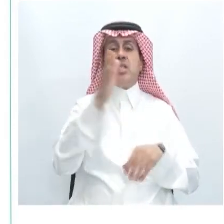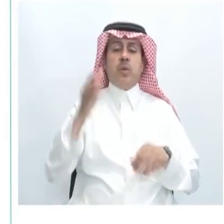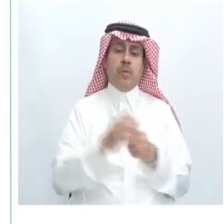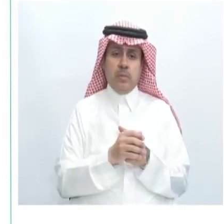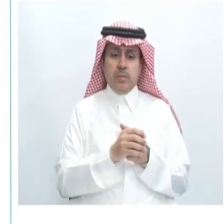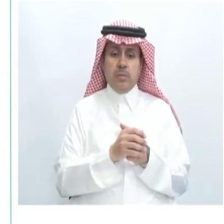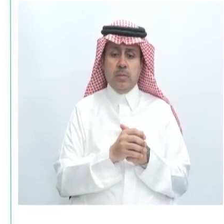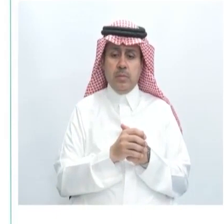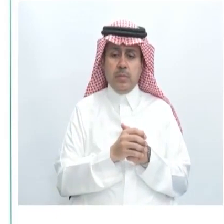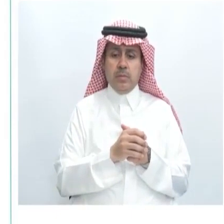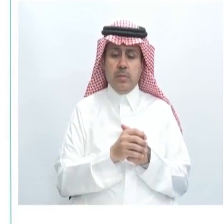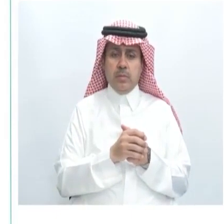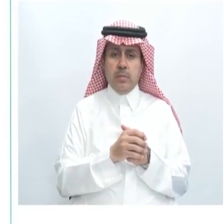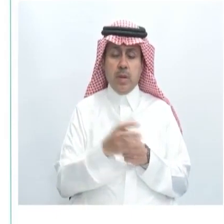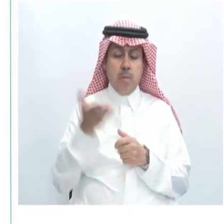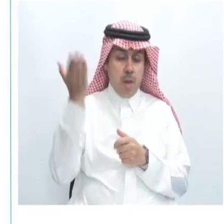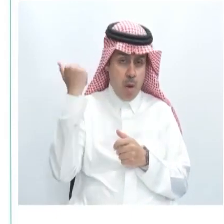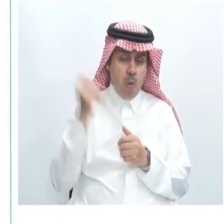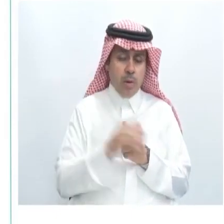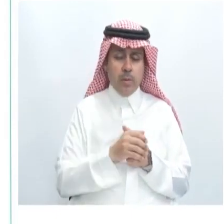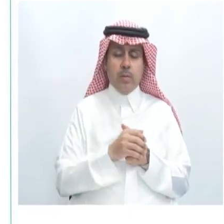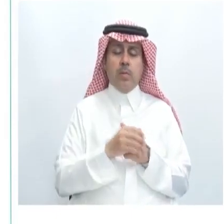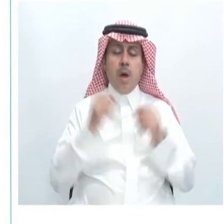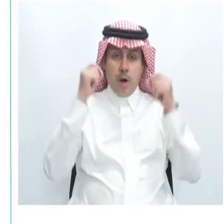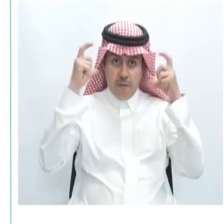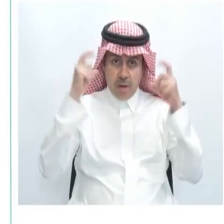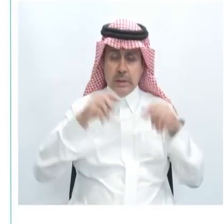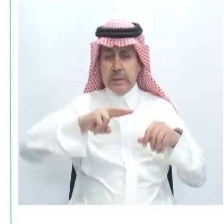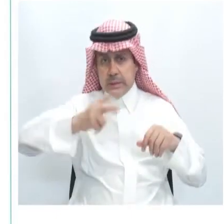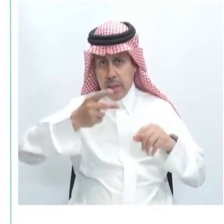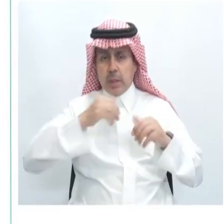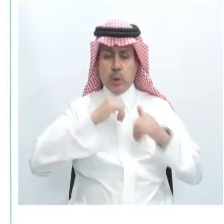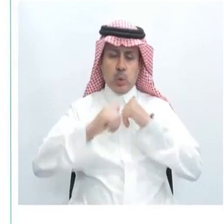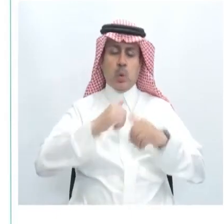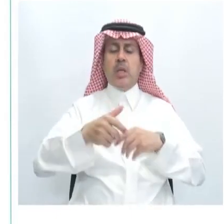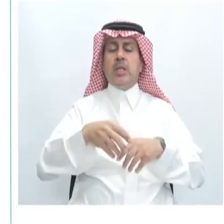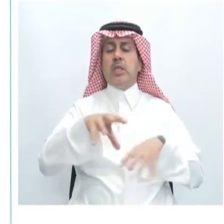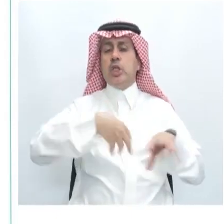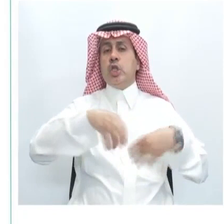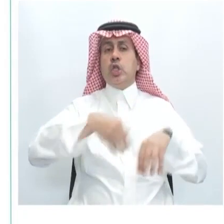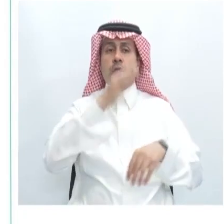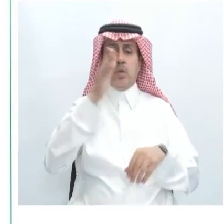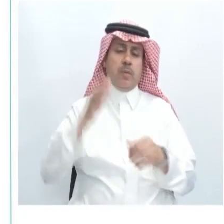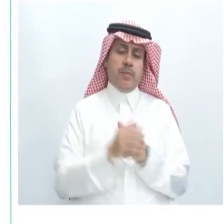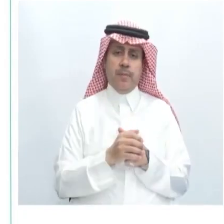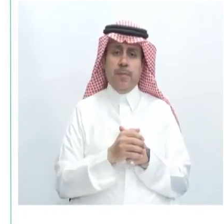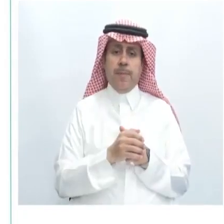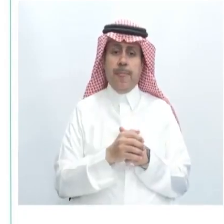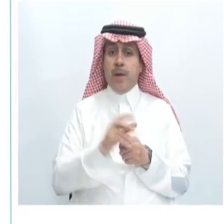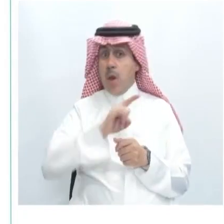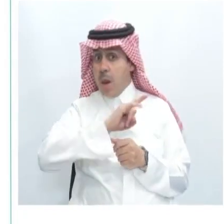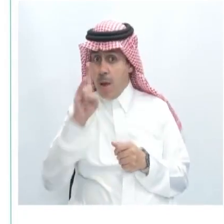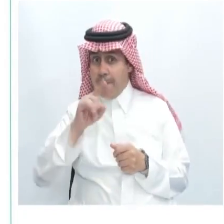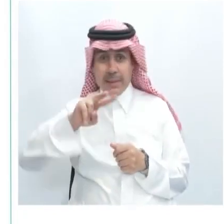طرق التسويق كما اتفقنا سابقا تغيرت ولكن لم تتغير الحاجه الى